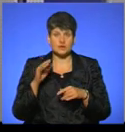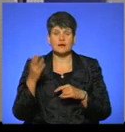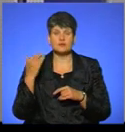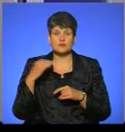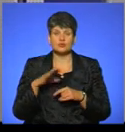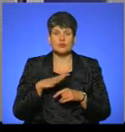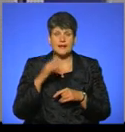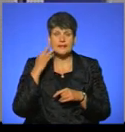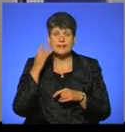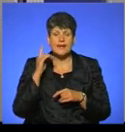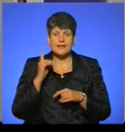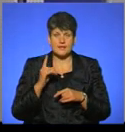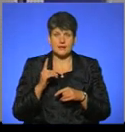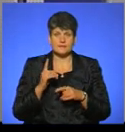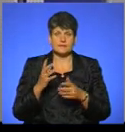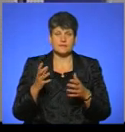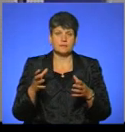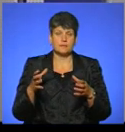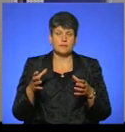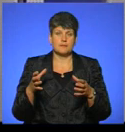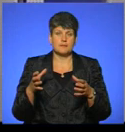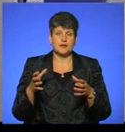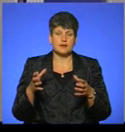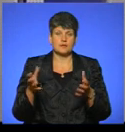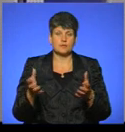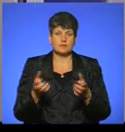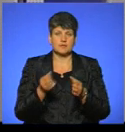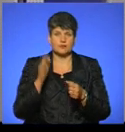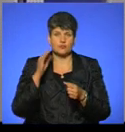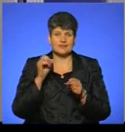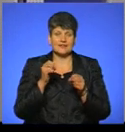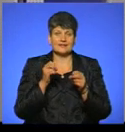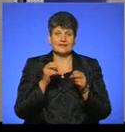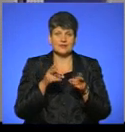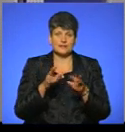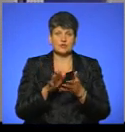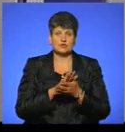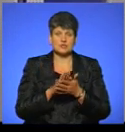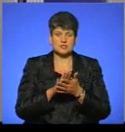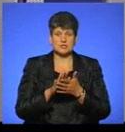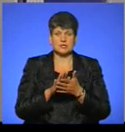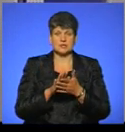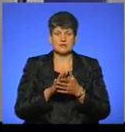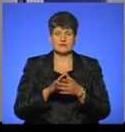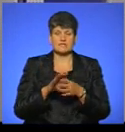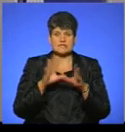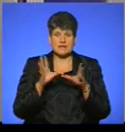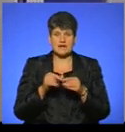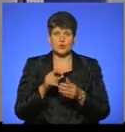ідея перехопити ці води і кинути аж на очисні споруди загальноміські,